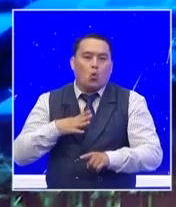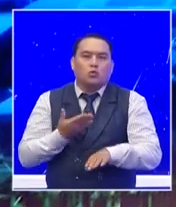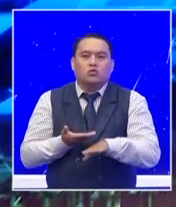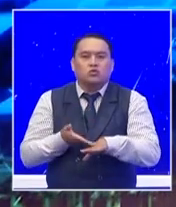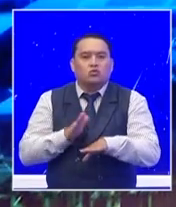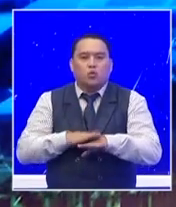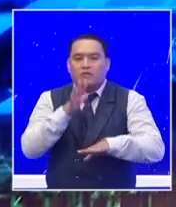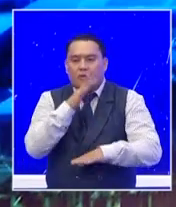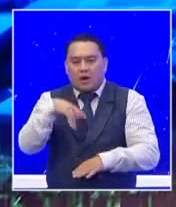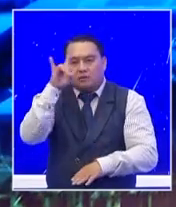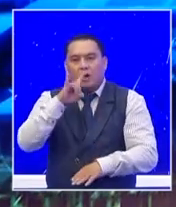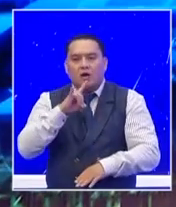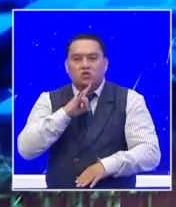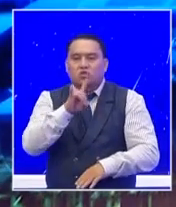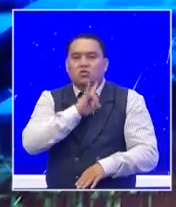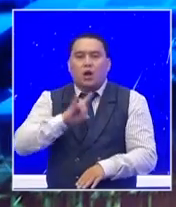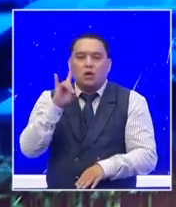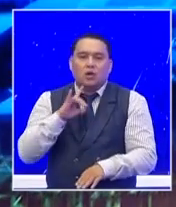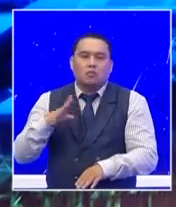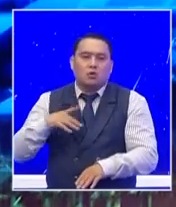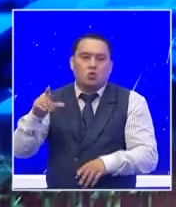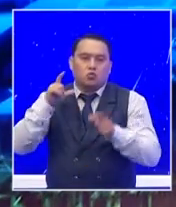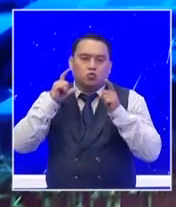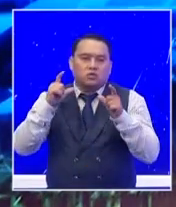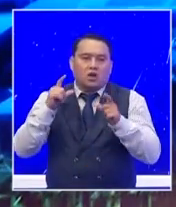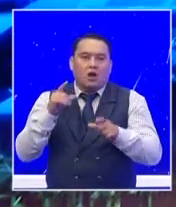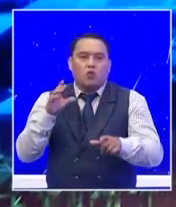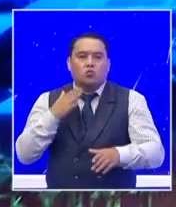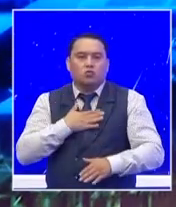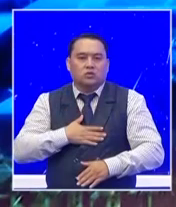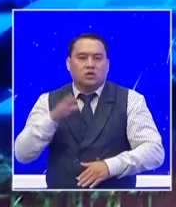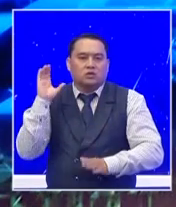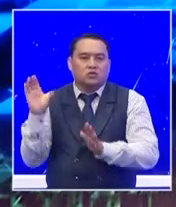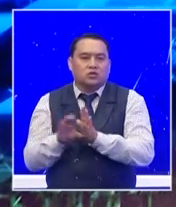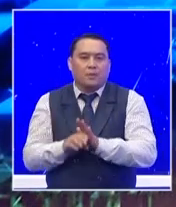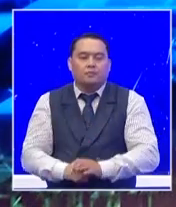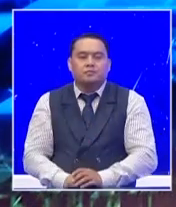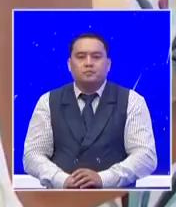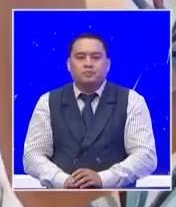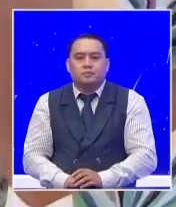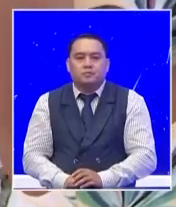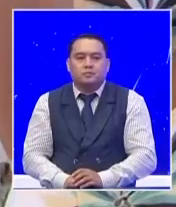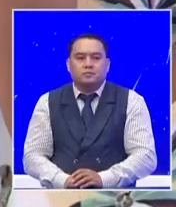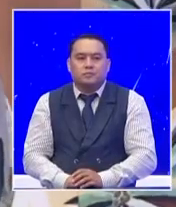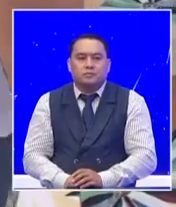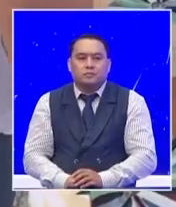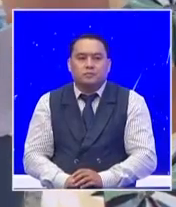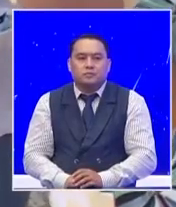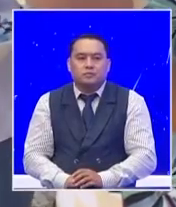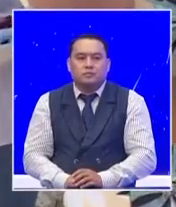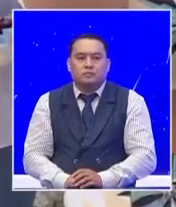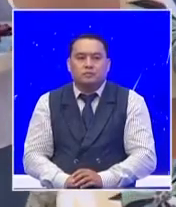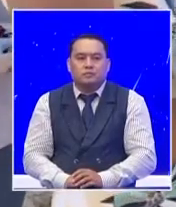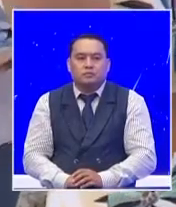нелегкое положение в стране, крик души женщины был услышан неравнодушными жителями Алматинской области. Ирина, разреши